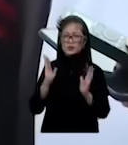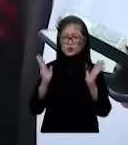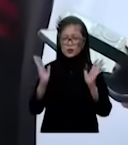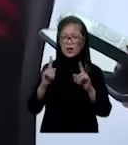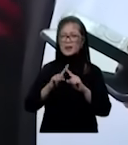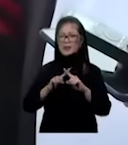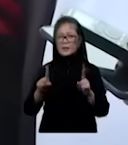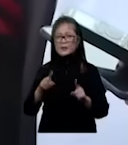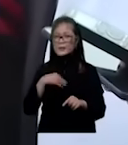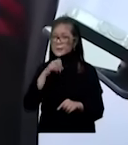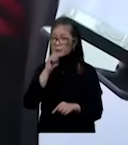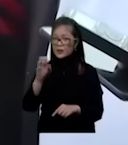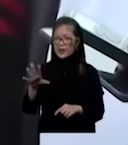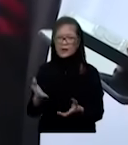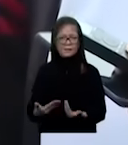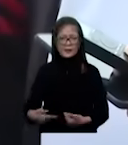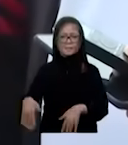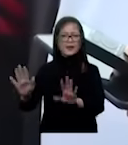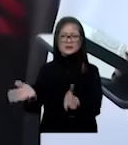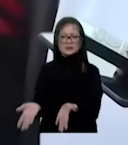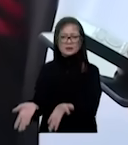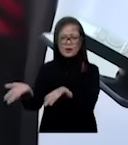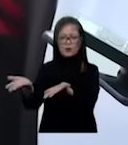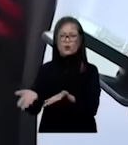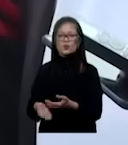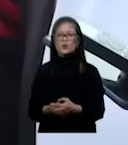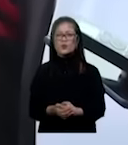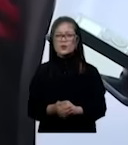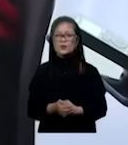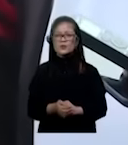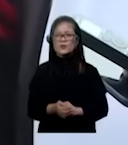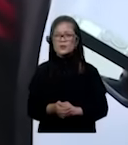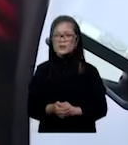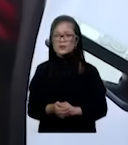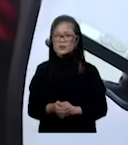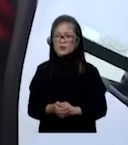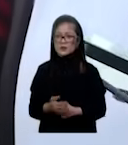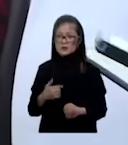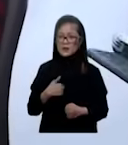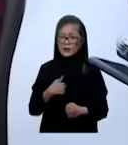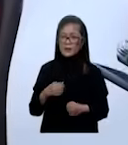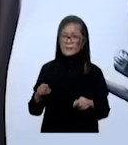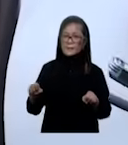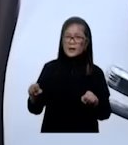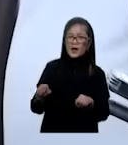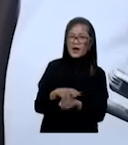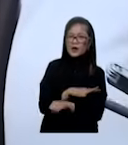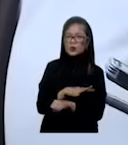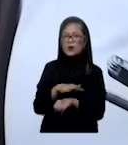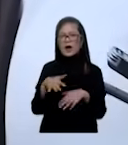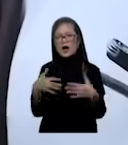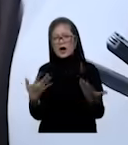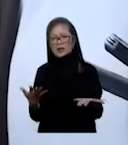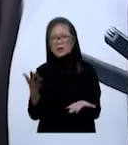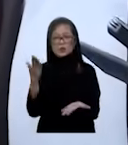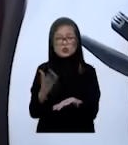selalu memberikan kebebasan kepada mereka. Saya enggak mempengaruhi, saya tidak memutuskan karena mereka sudah